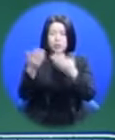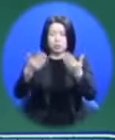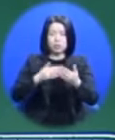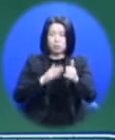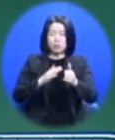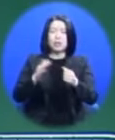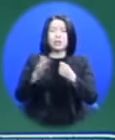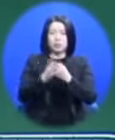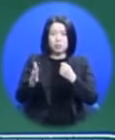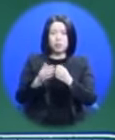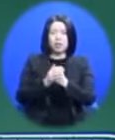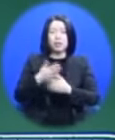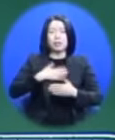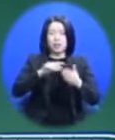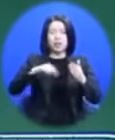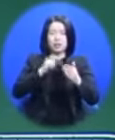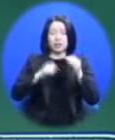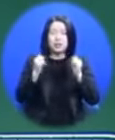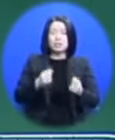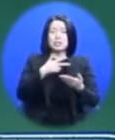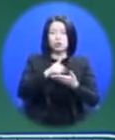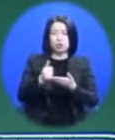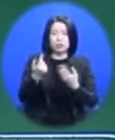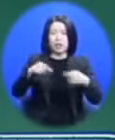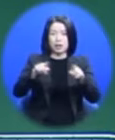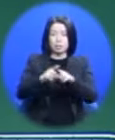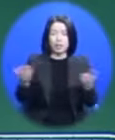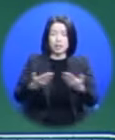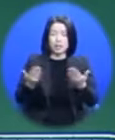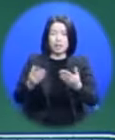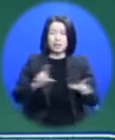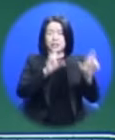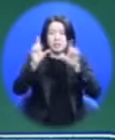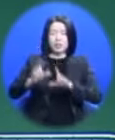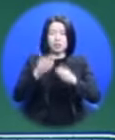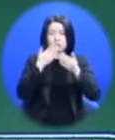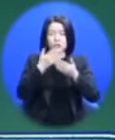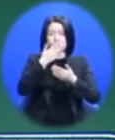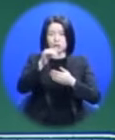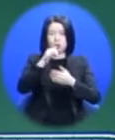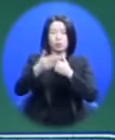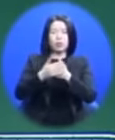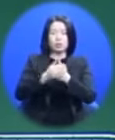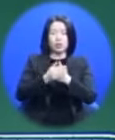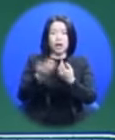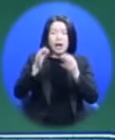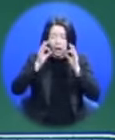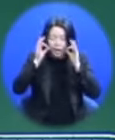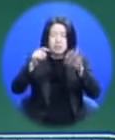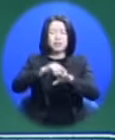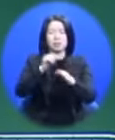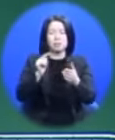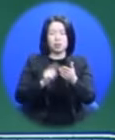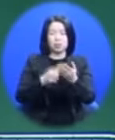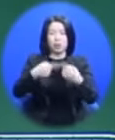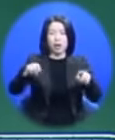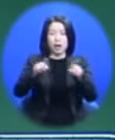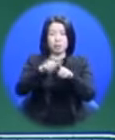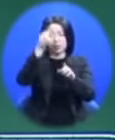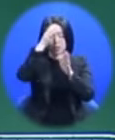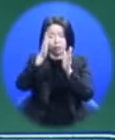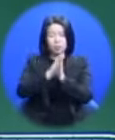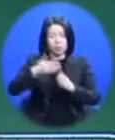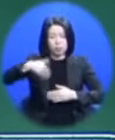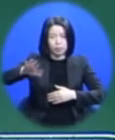그래서 내 안에 계신 주님과 함께 일하는 삶을 살도록 도와주시옵소서. 우리 간절한 마음으로 함께